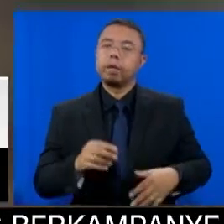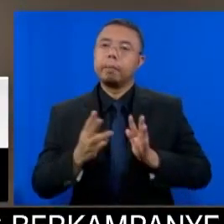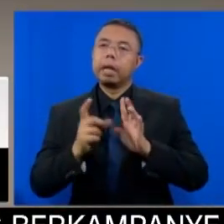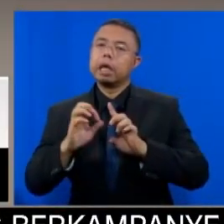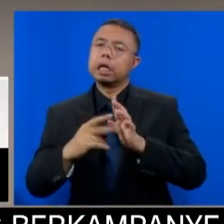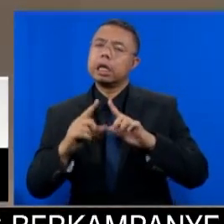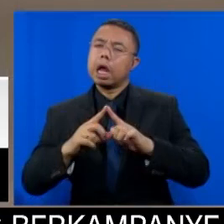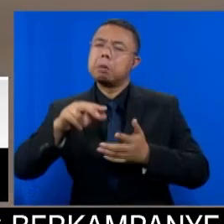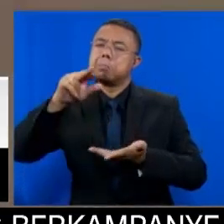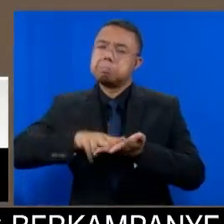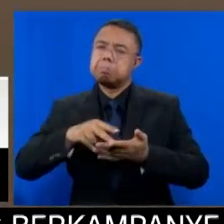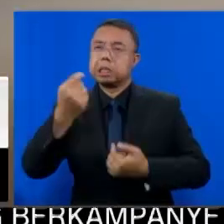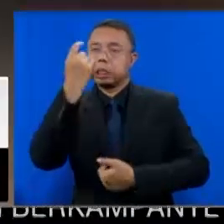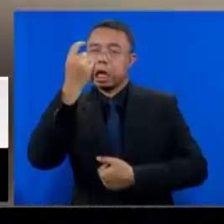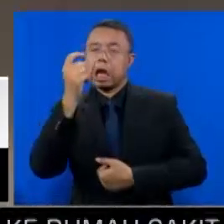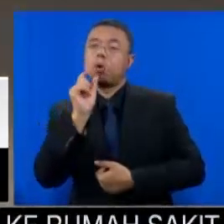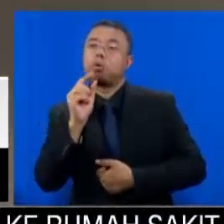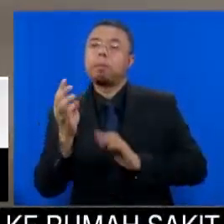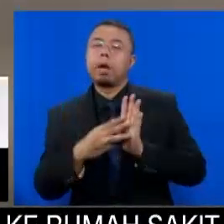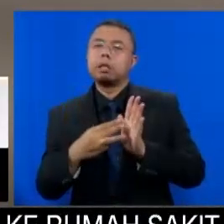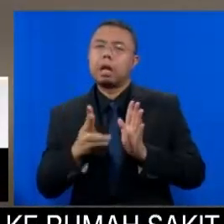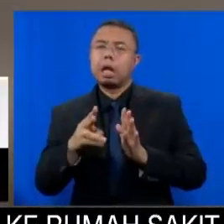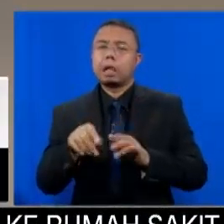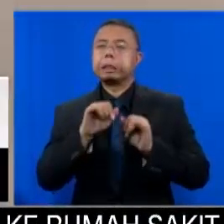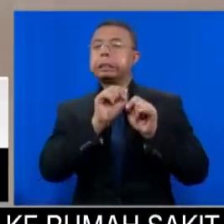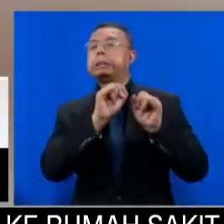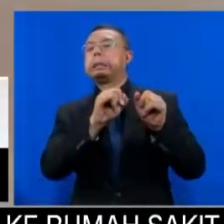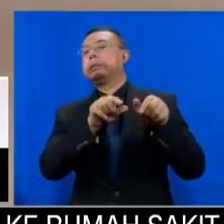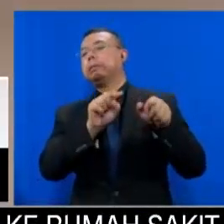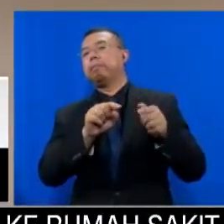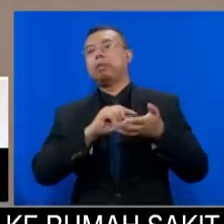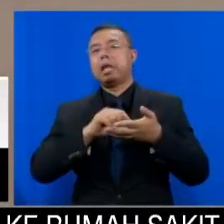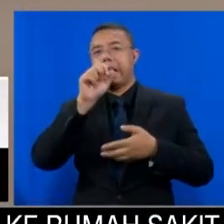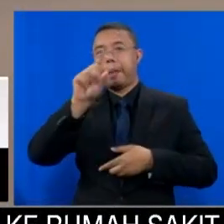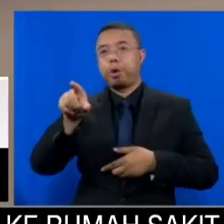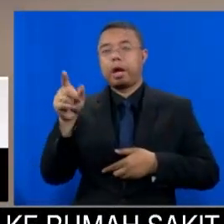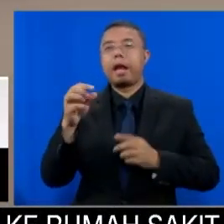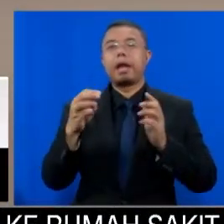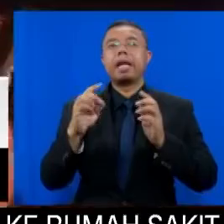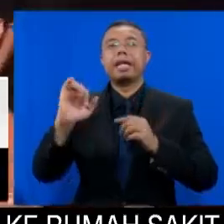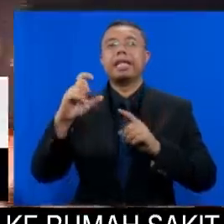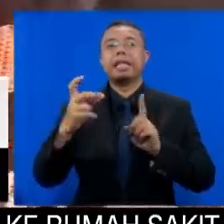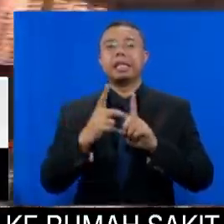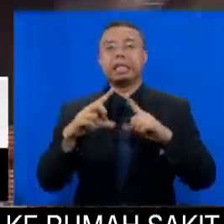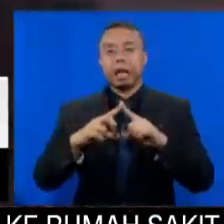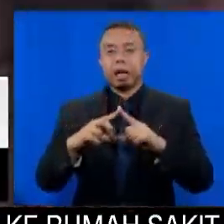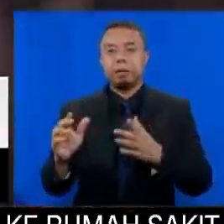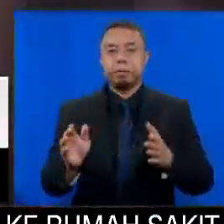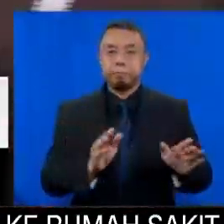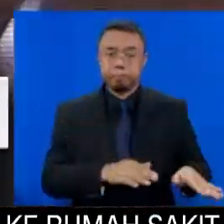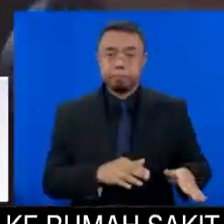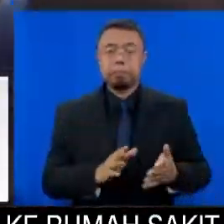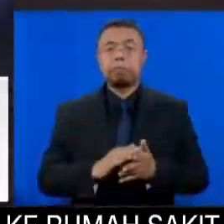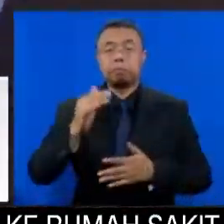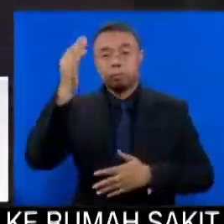Zain juga ditetapkan sebagai tersangka dalam kasus dugaan pencemaran nama baik atas laporan selebgram Marisha Icha. Kepala Seksi